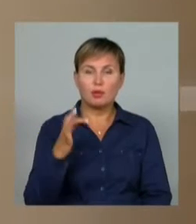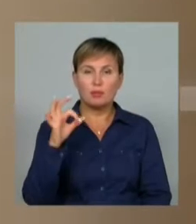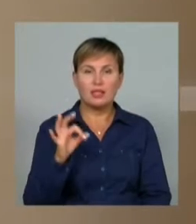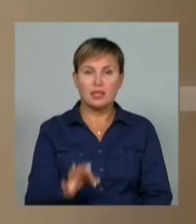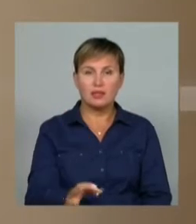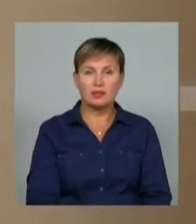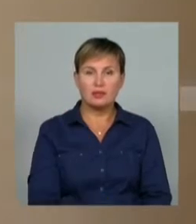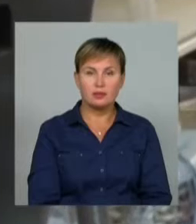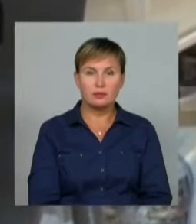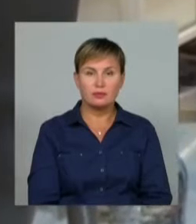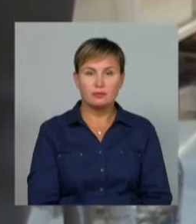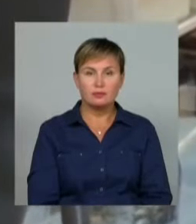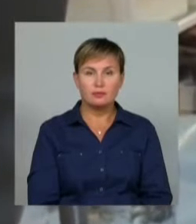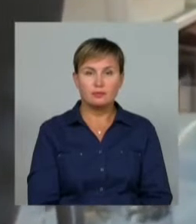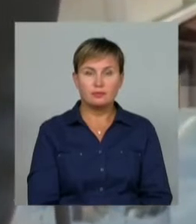45%.